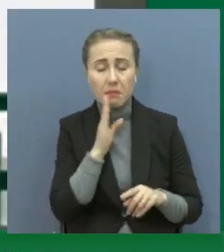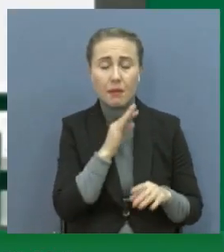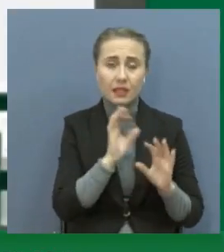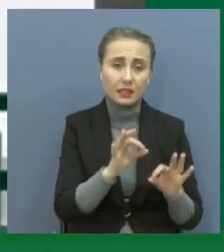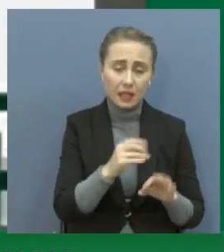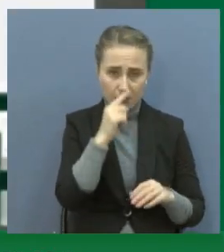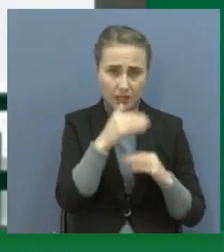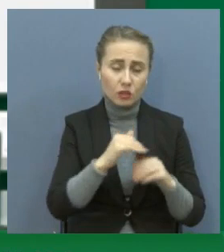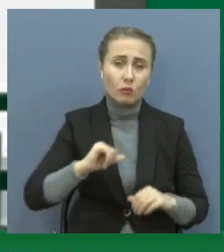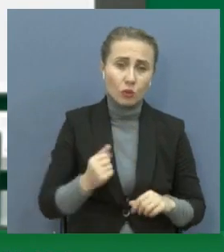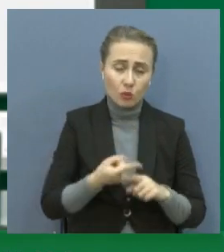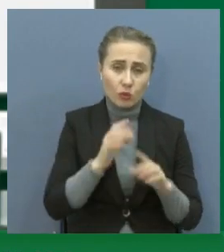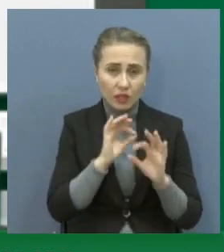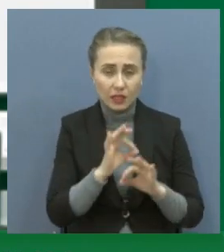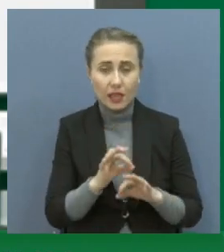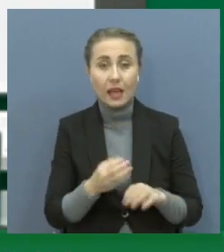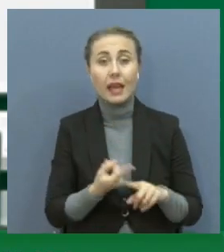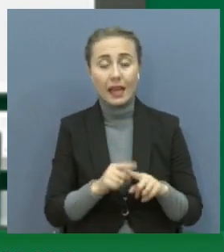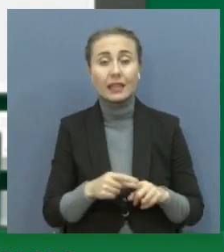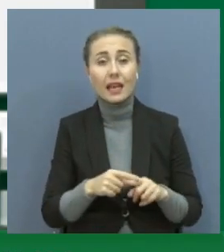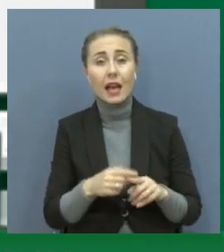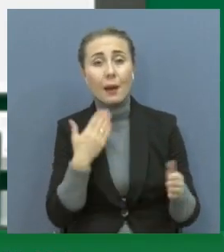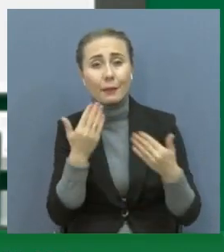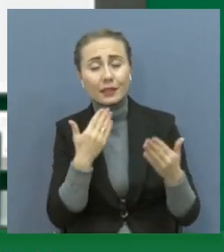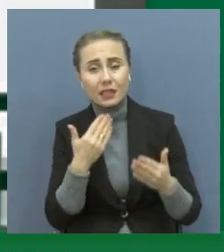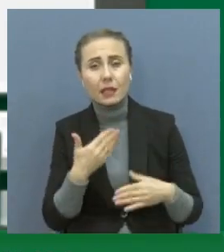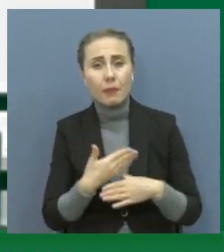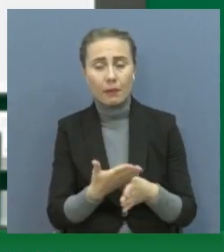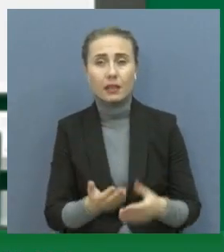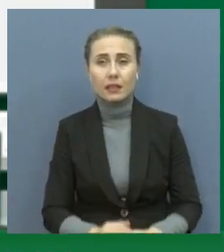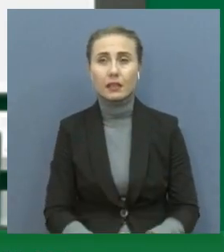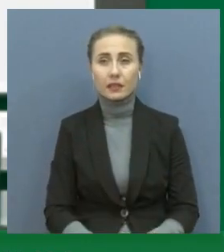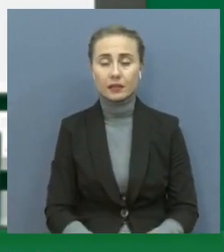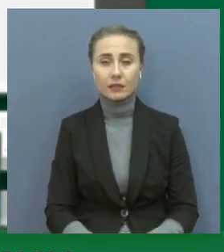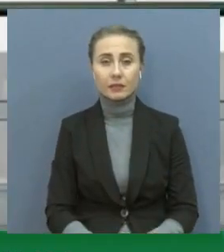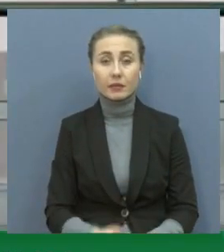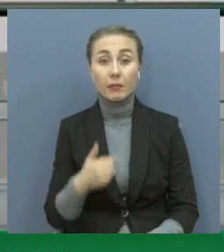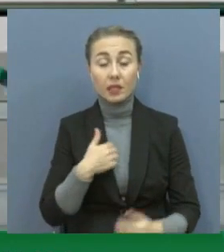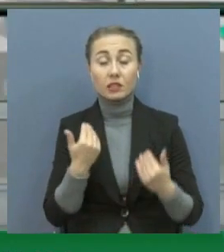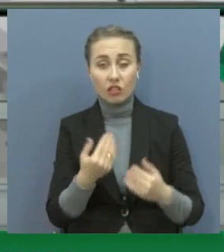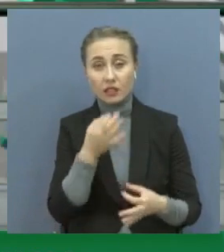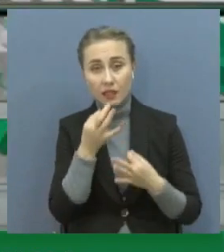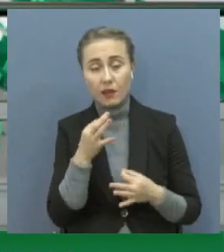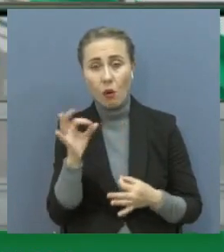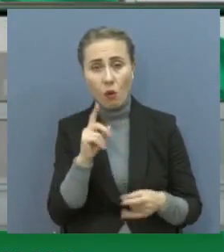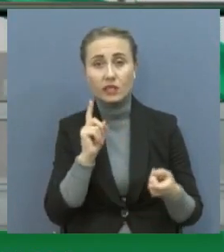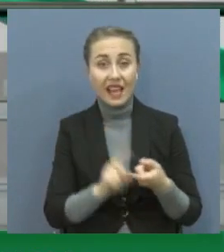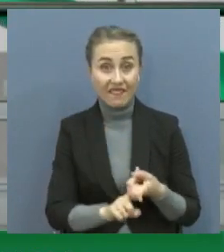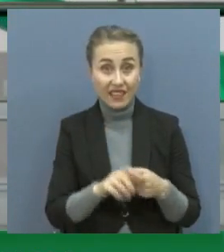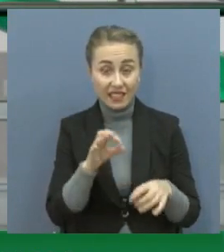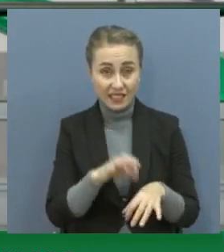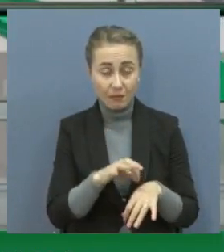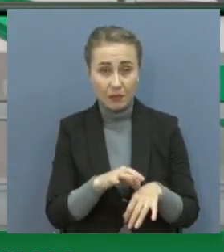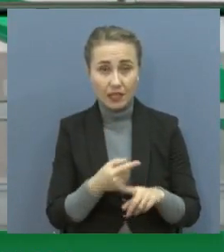какому-то близкому другу сказать об этом. Вот тогда беседа помогает. Ну вот сейчас мы с вами говорим о зависимости, да, и как